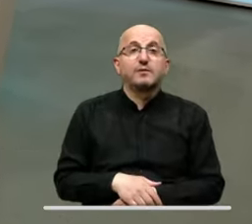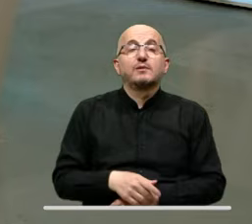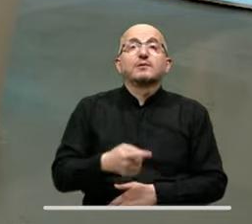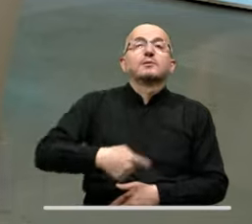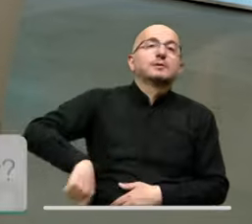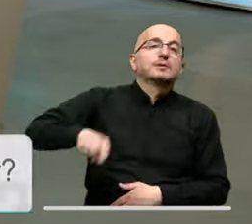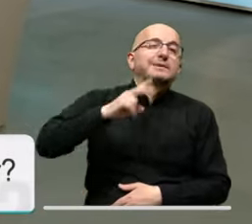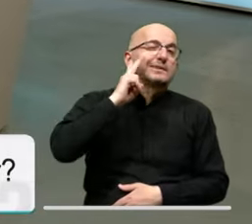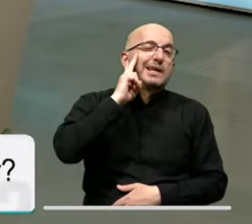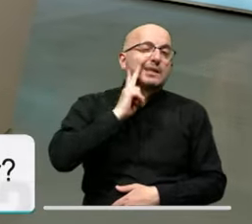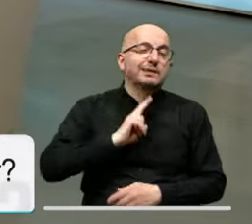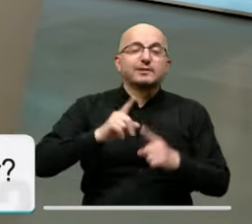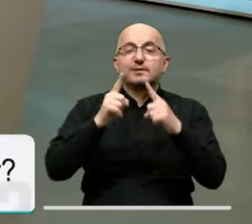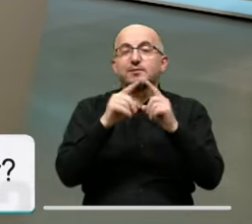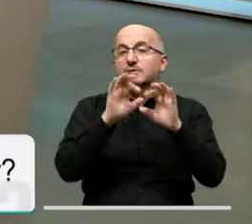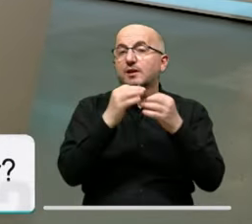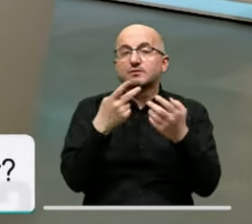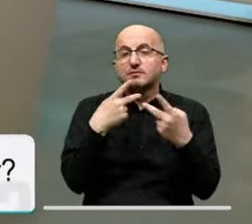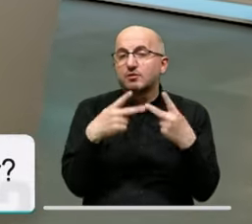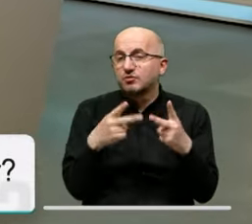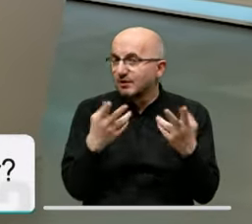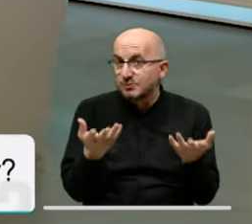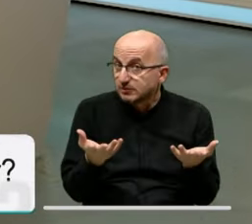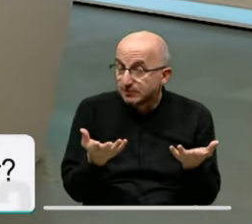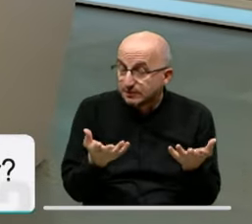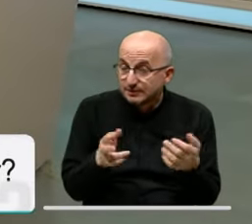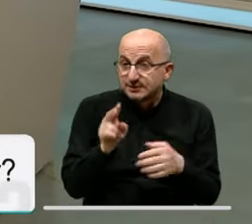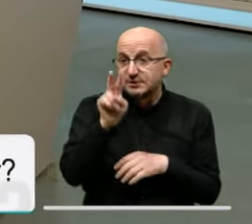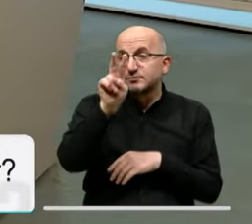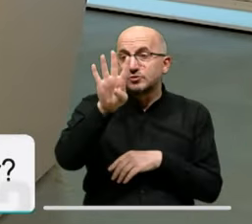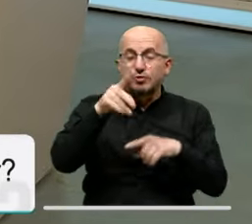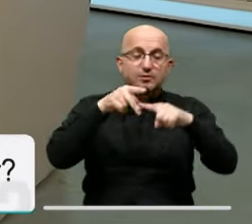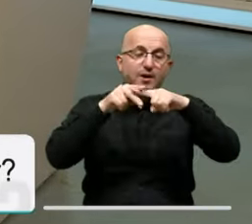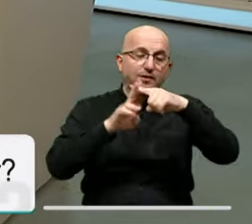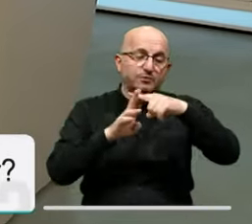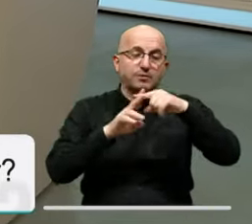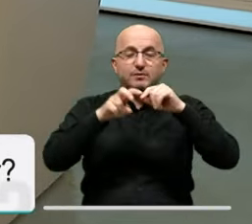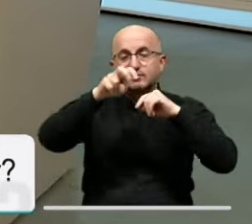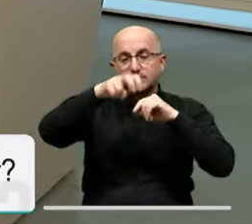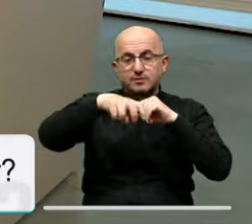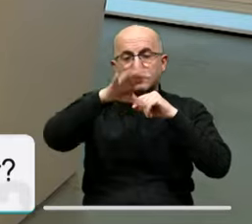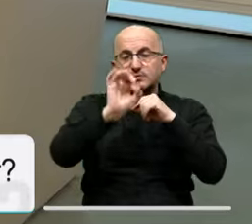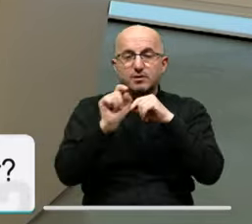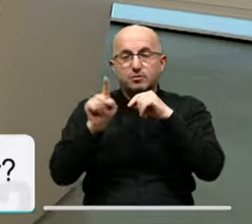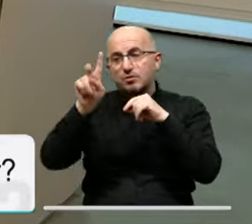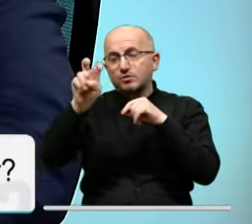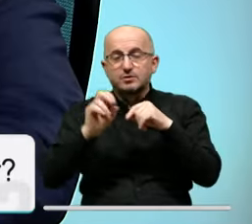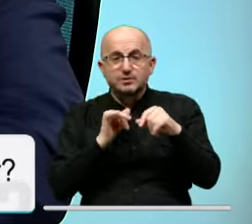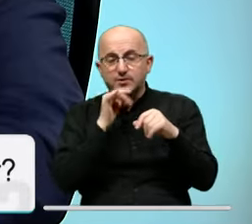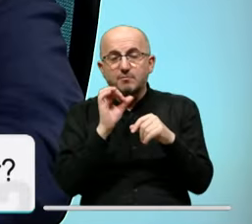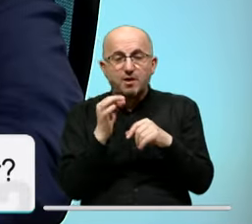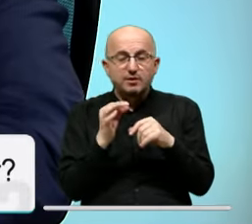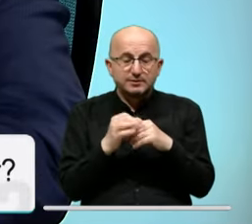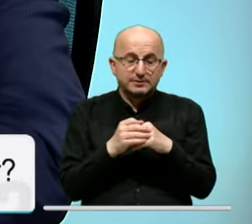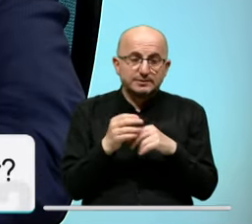nisabı nasıl belirlemişti demiştik ki 24 ayar üzerinden 8.18 gram altın